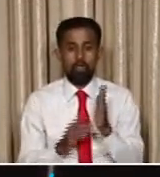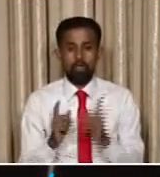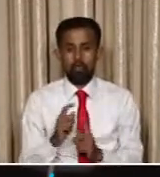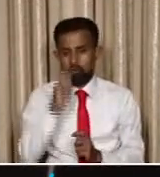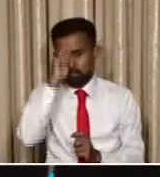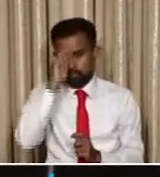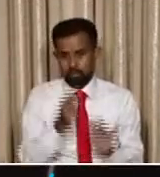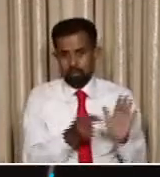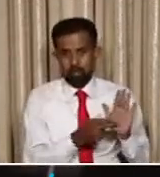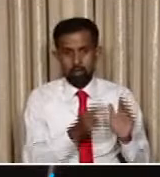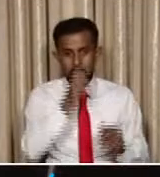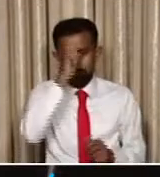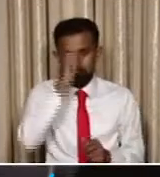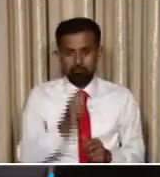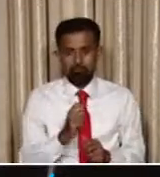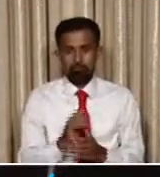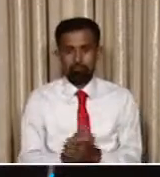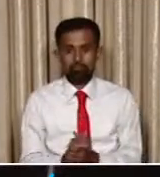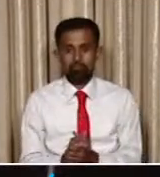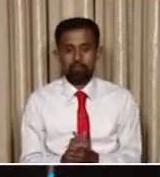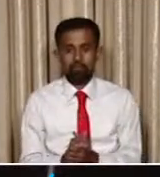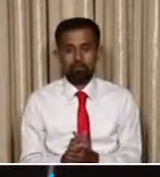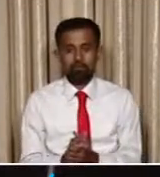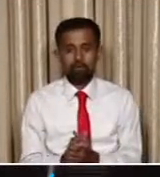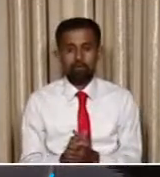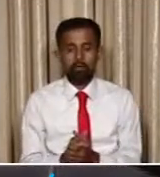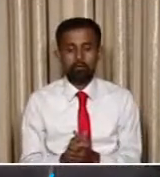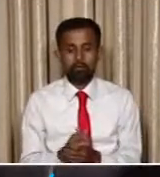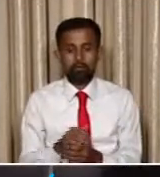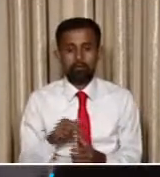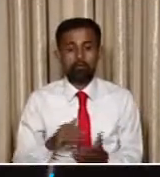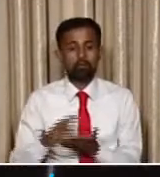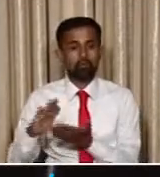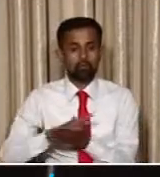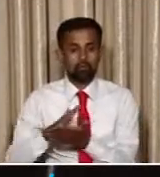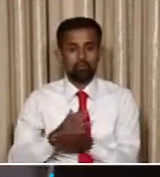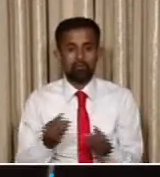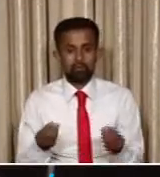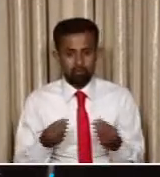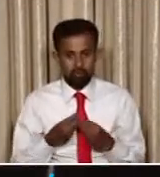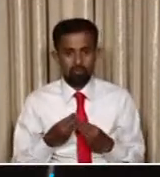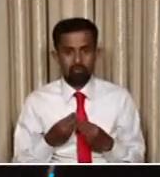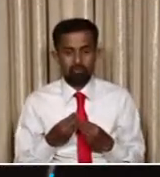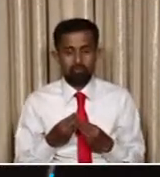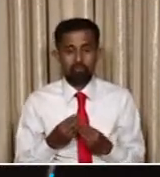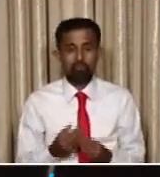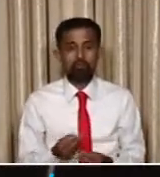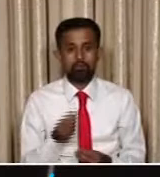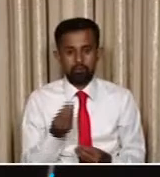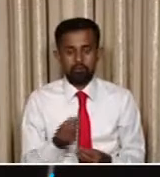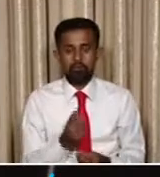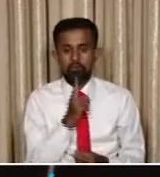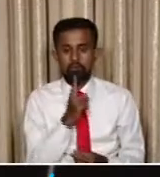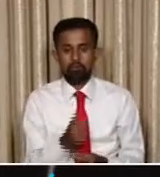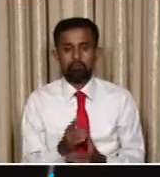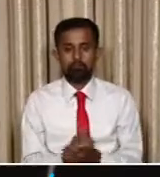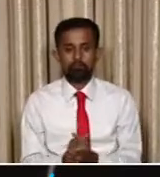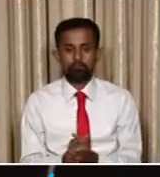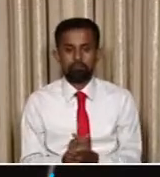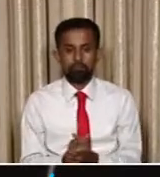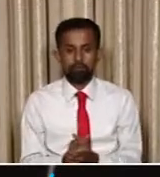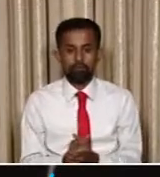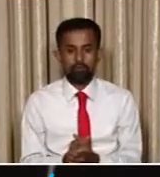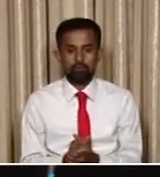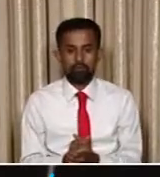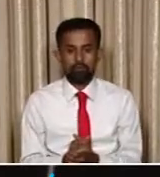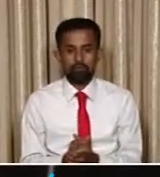නිමල් සිරිපාල ඇමතිතුමත් එක්ක කතා කරගෙන තියෙනවා. එතුමා එකට සීලුම සහයෝගය දක්වනවා. ඒ වගේ දේවල් අපි කළ යුතුයි කියලා එතුමත් එතන ඉන්නවා. ඉතින් මම කියන්න